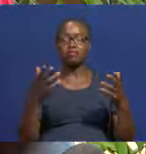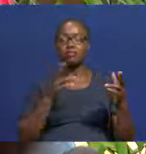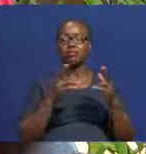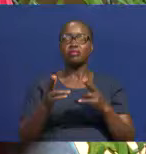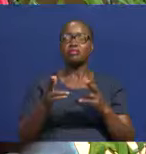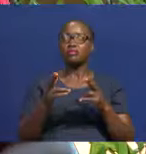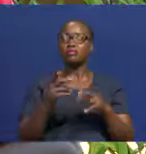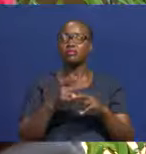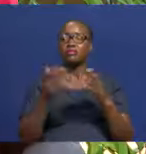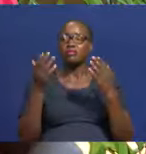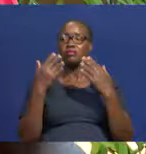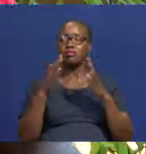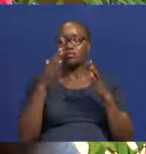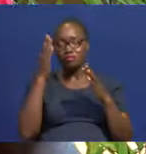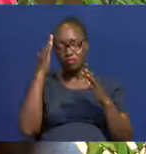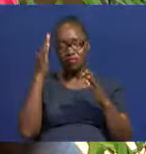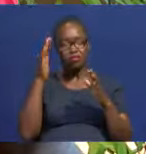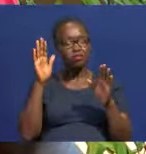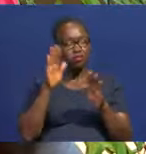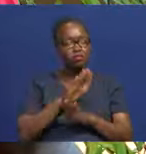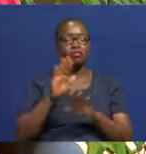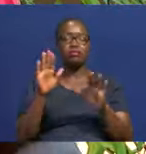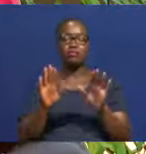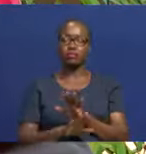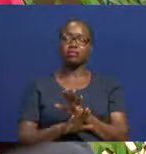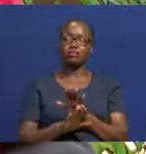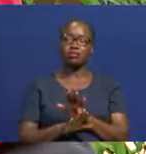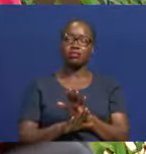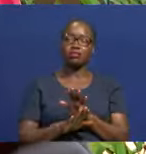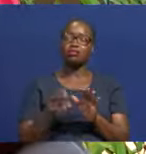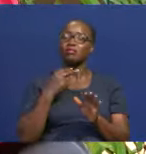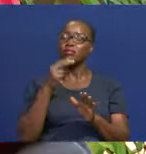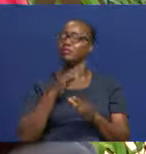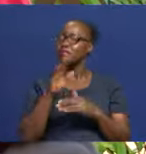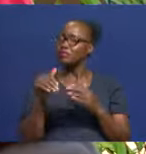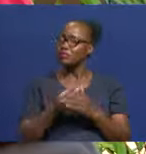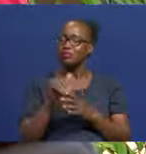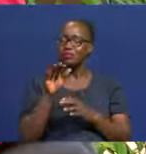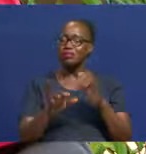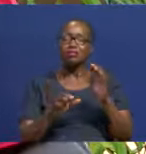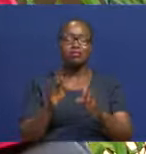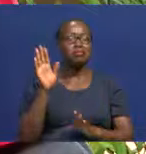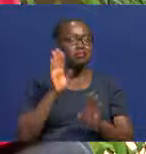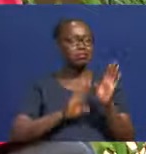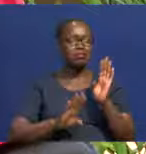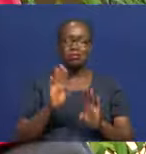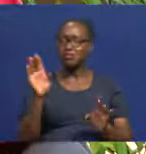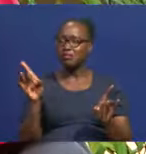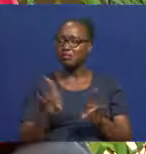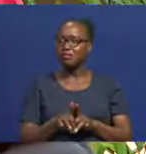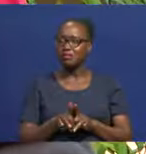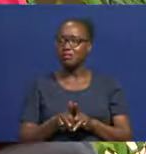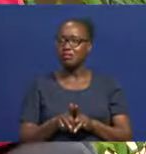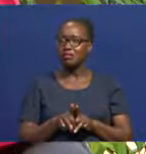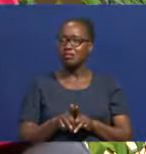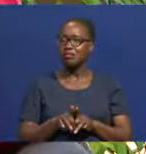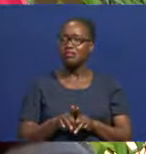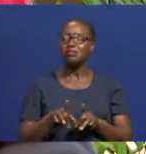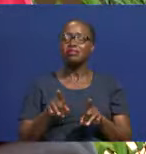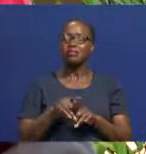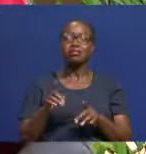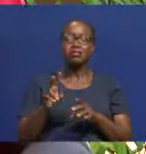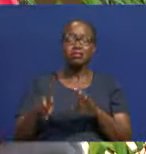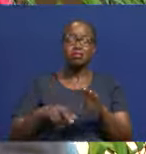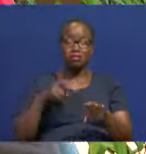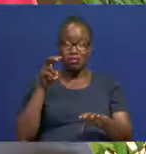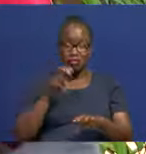course, umejua tactics zote, sauti zote za wanyama, tabia ya wanyama, hata chatu, hata simba,